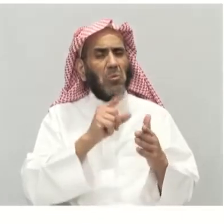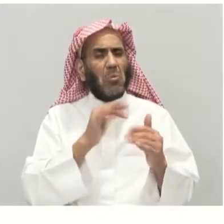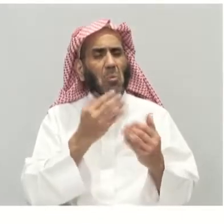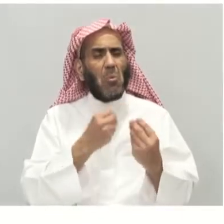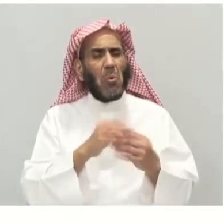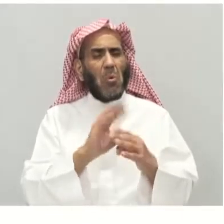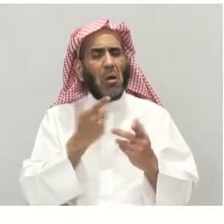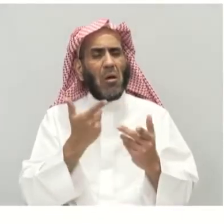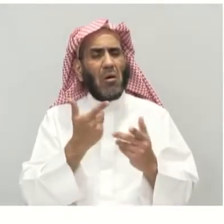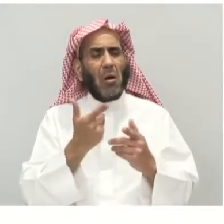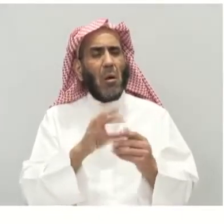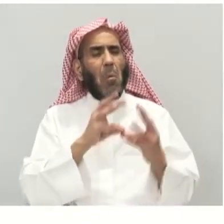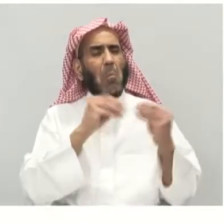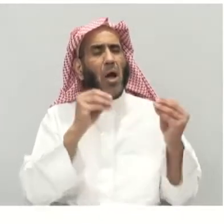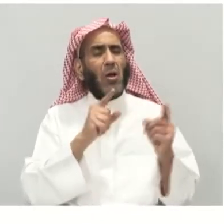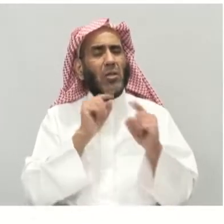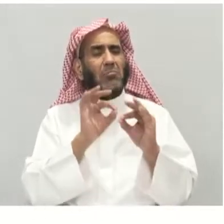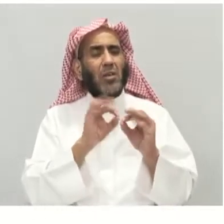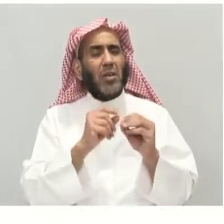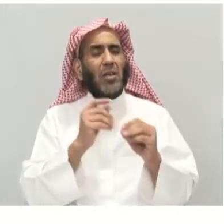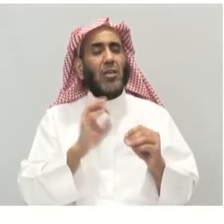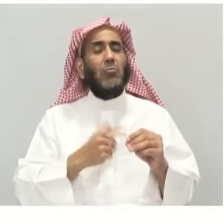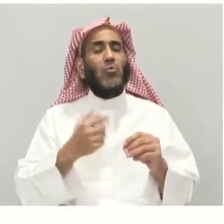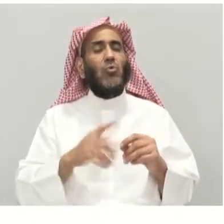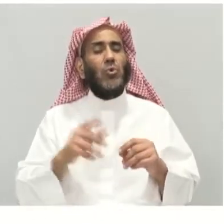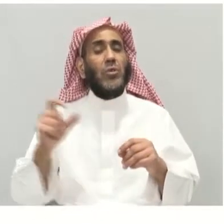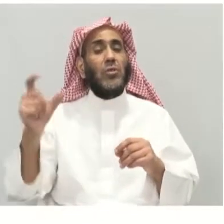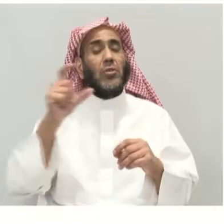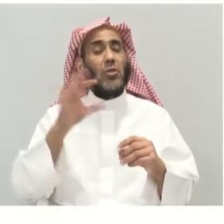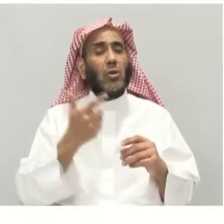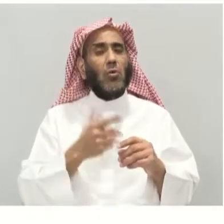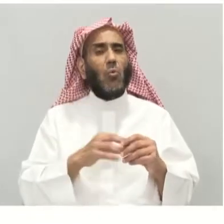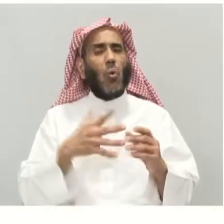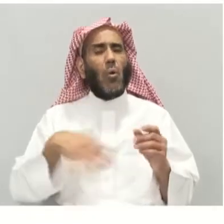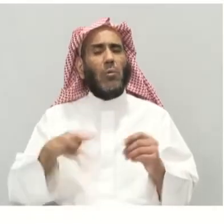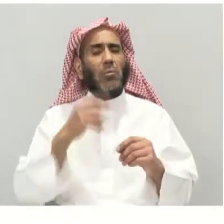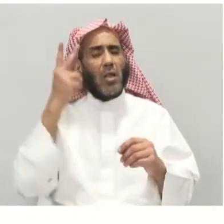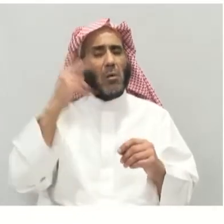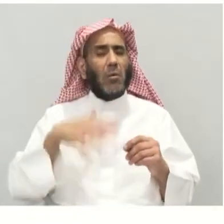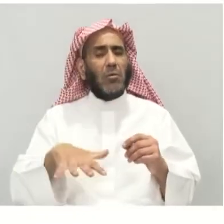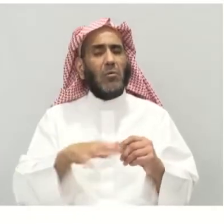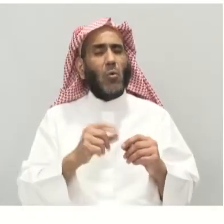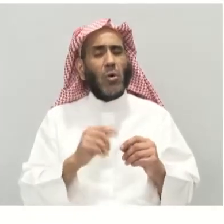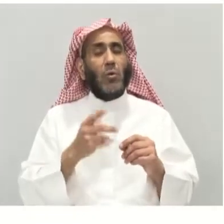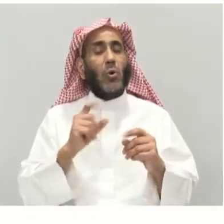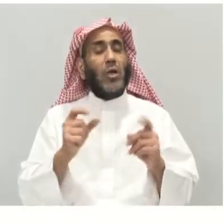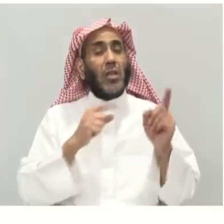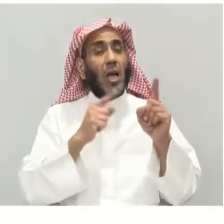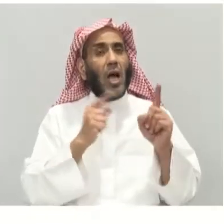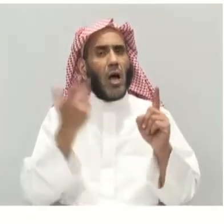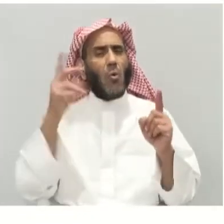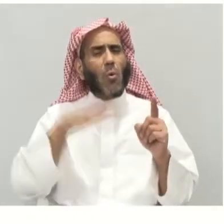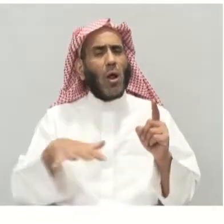بين ايدينا عليه بل هي ما يحدد من خلال الدين والوطن فعلى سبيل المثال بلادنا المملكه العربيه السعوديه وهي اسلاميه عربيه